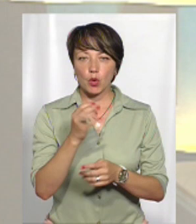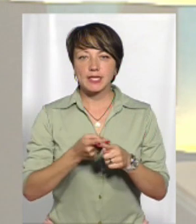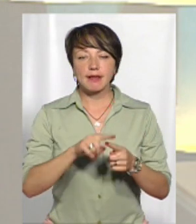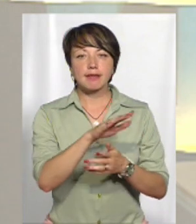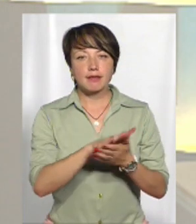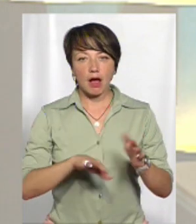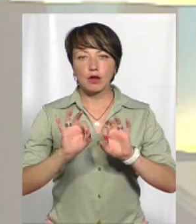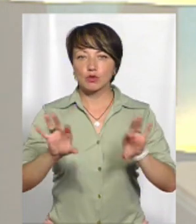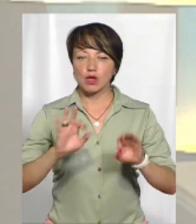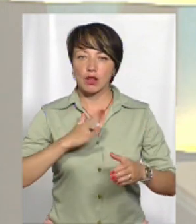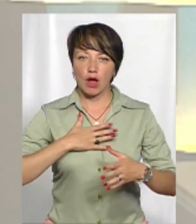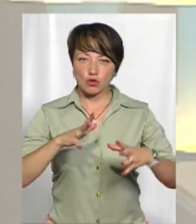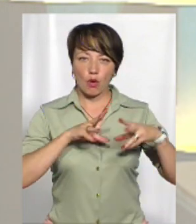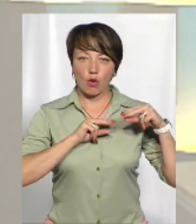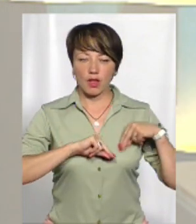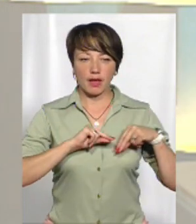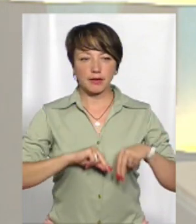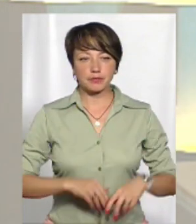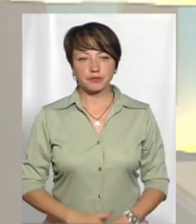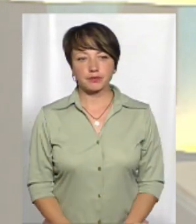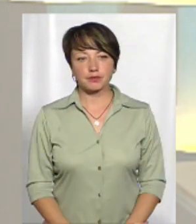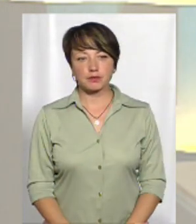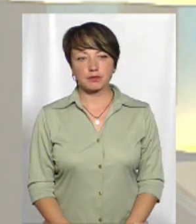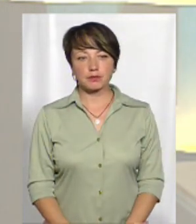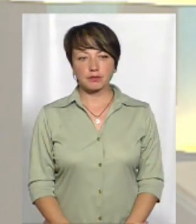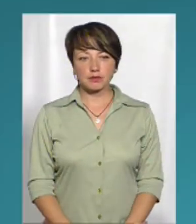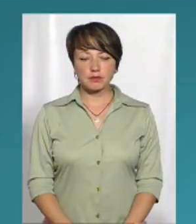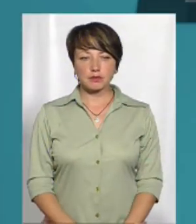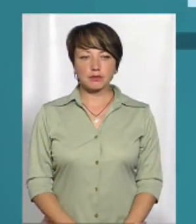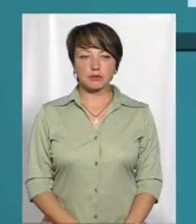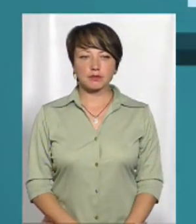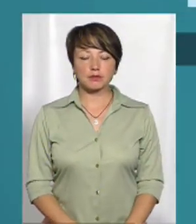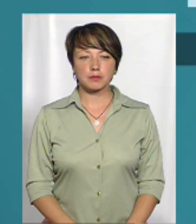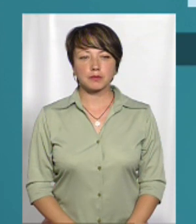це далі у сюжеті нашої колеги Анастасії Збродової.